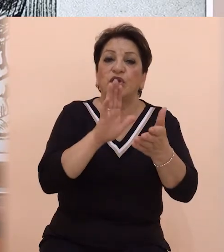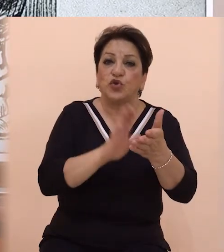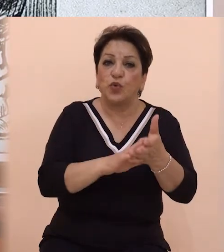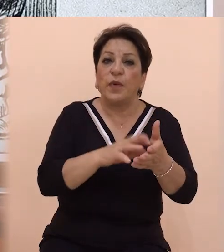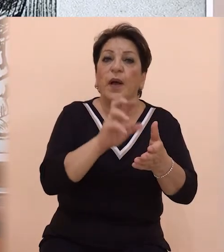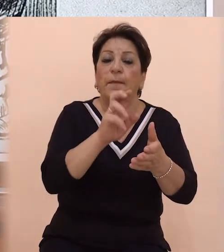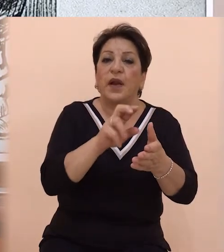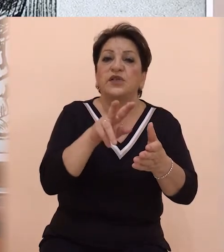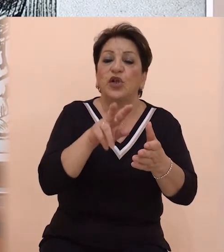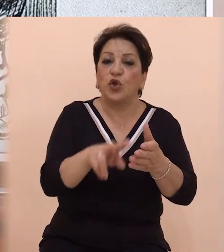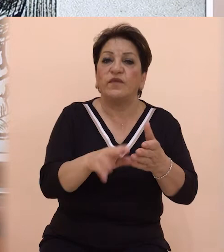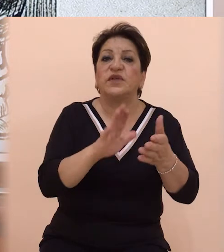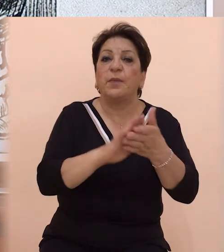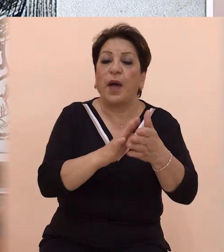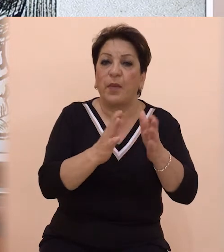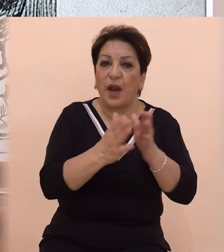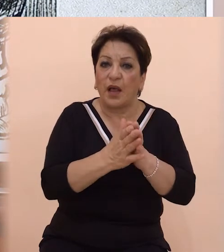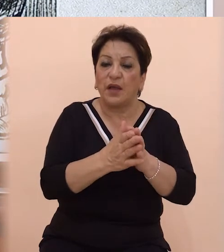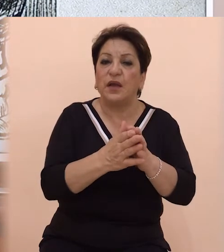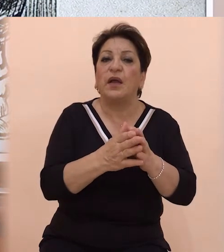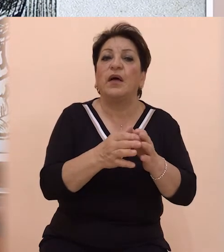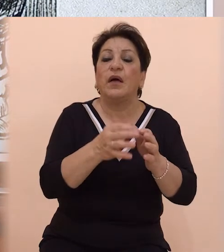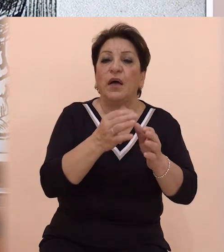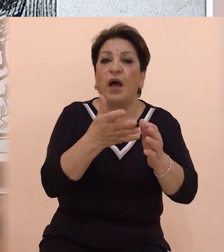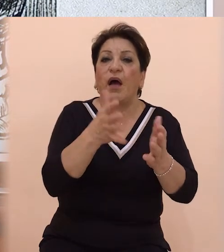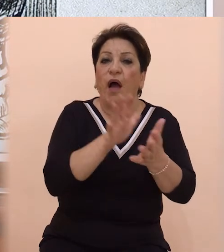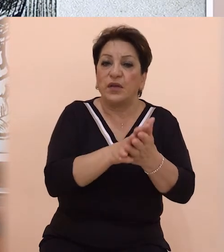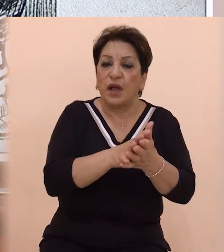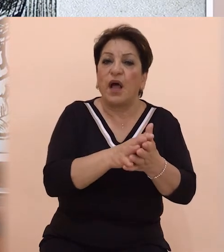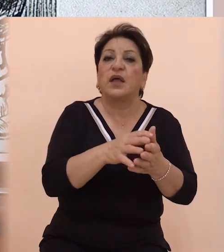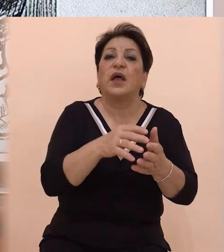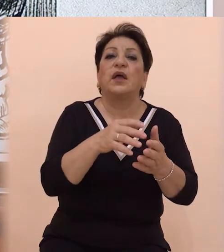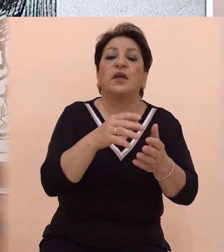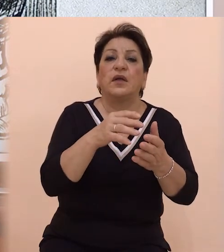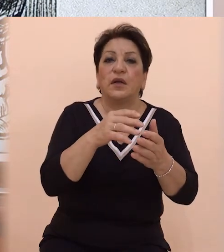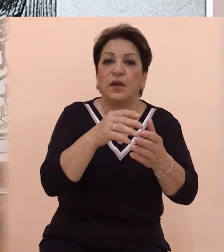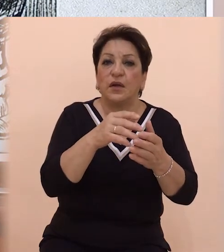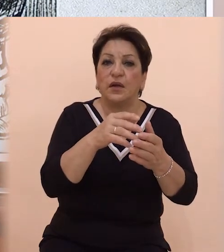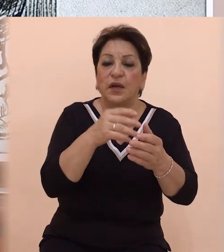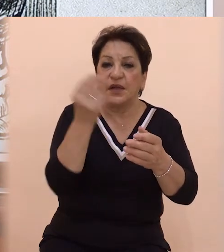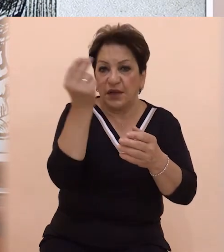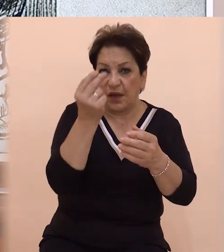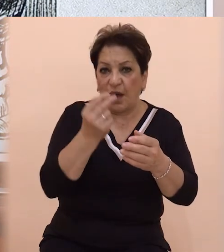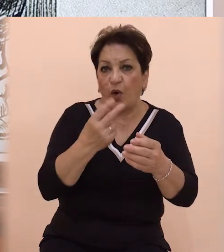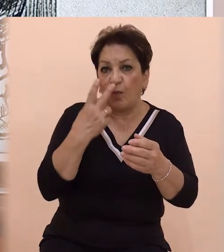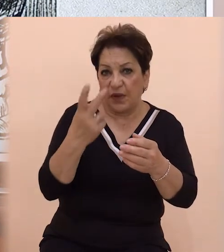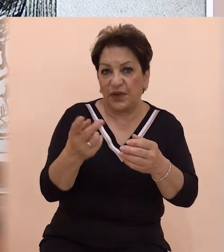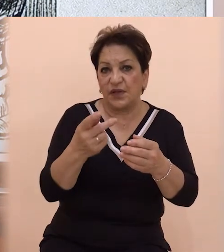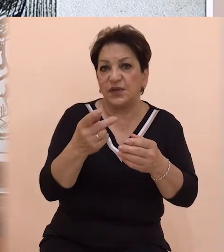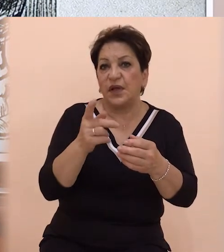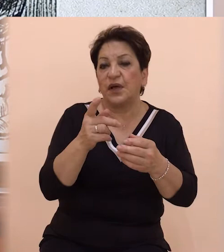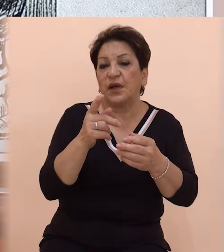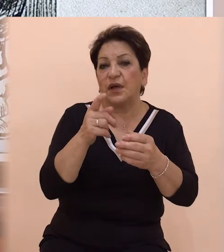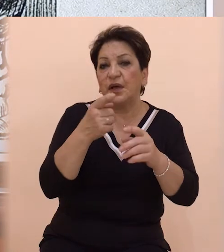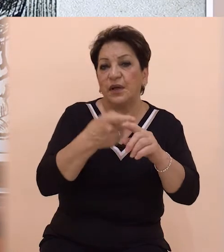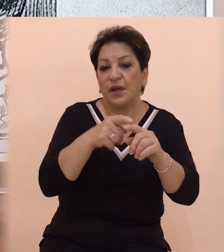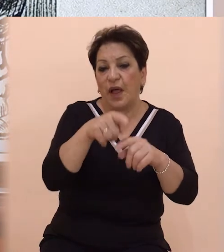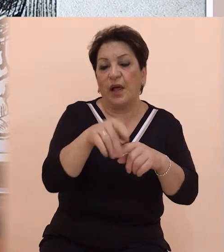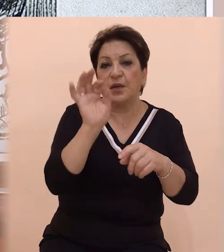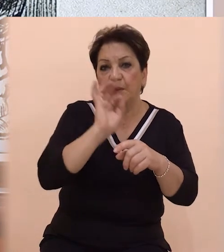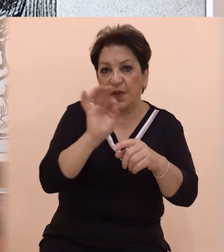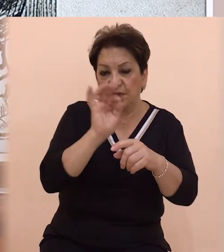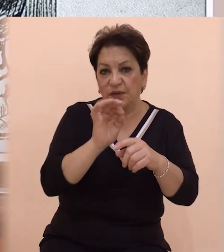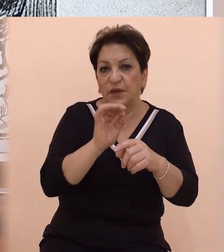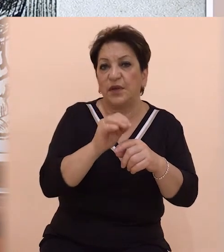տիտովսկի պայմանագիրը խայտարակ պայմանագիր էր Հուսաստանի համար, ծաղրան նկարում կտեսնեք դրա արդացոլ անքը։